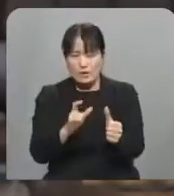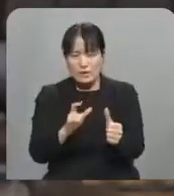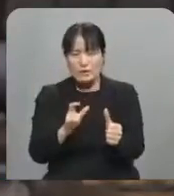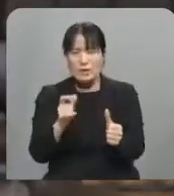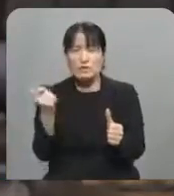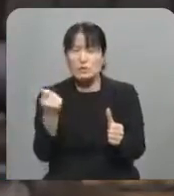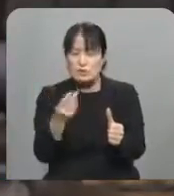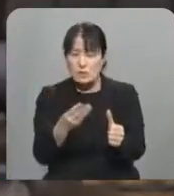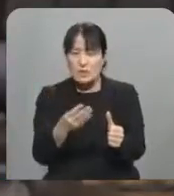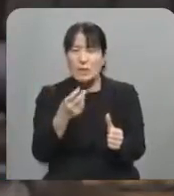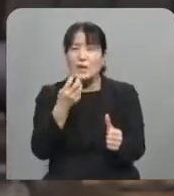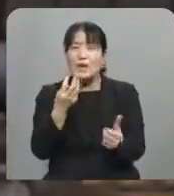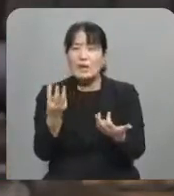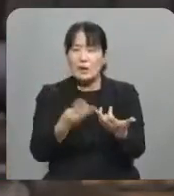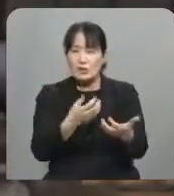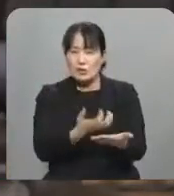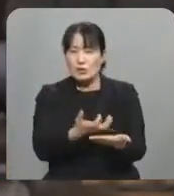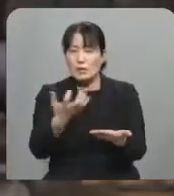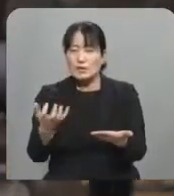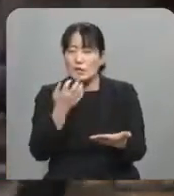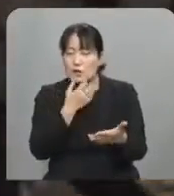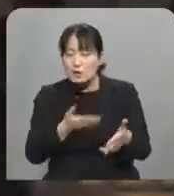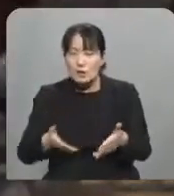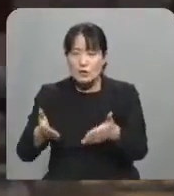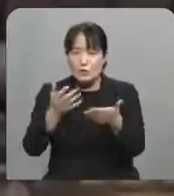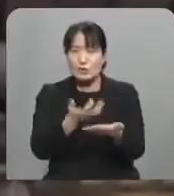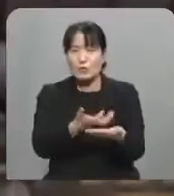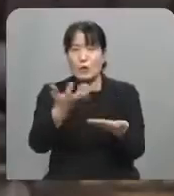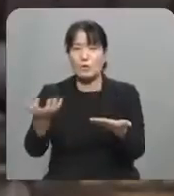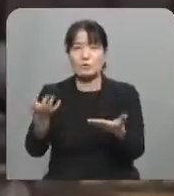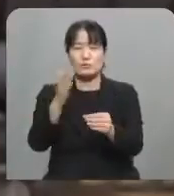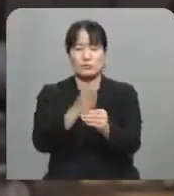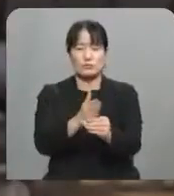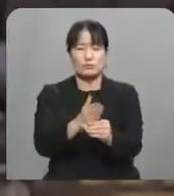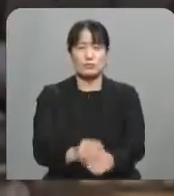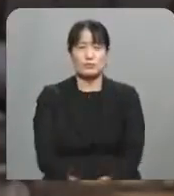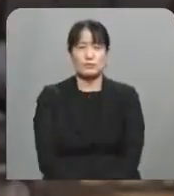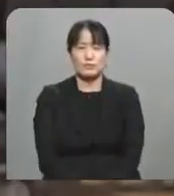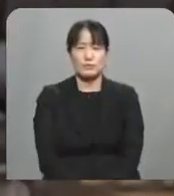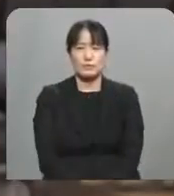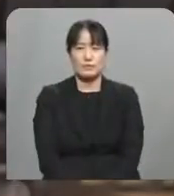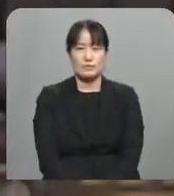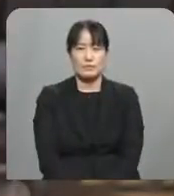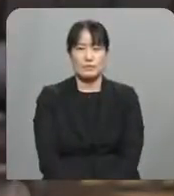명은 강원도를 떠나 경기도에 있는 시설로 가고 있습니다. KBS 뉴스 이현기입니다.